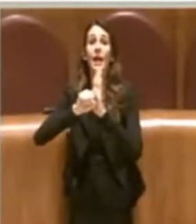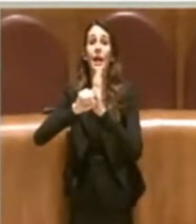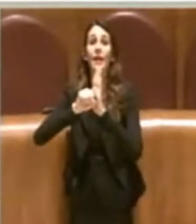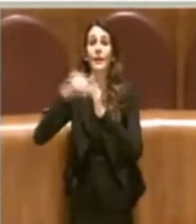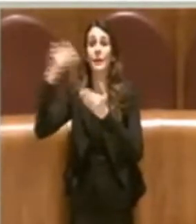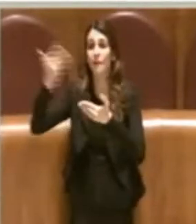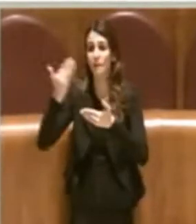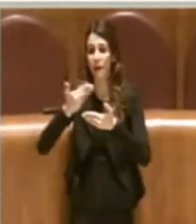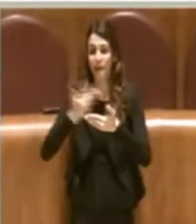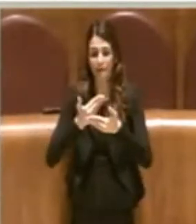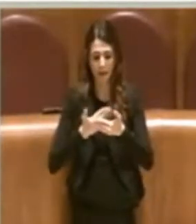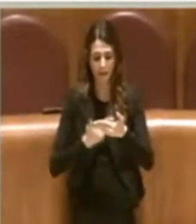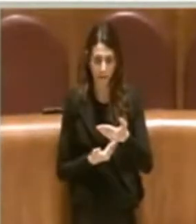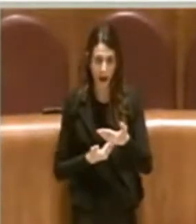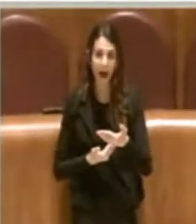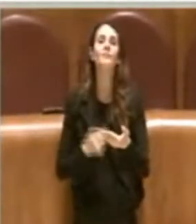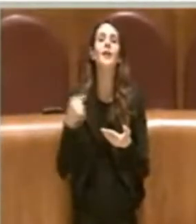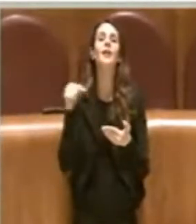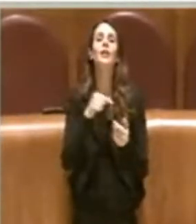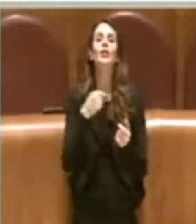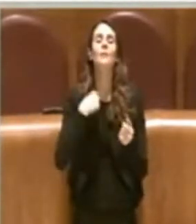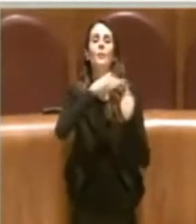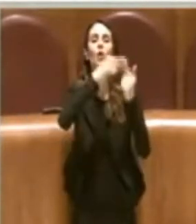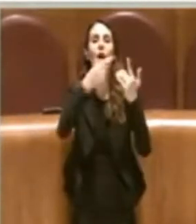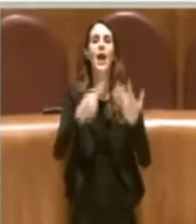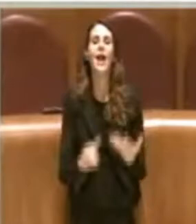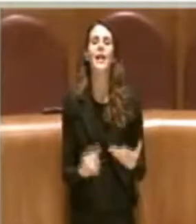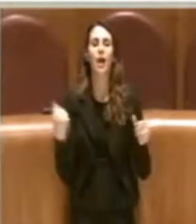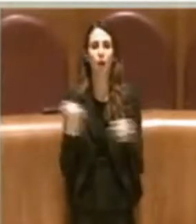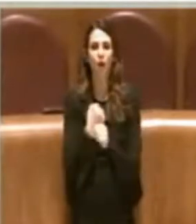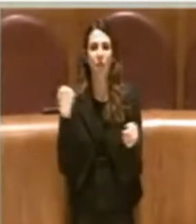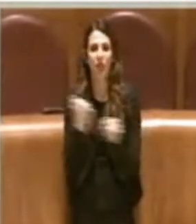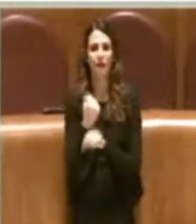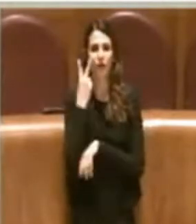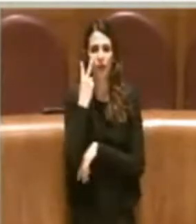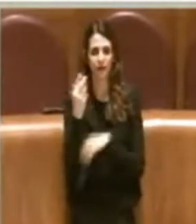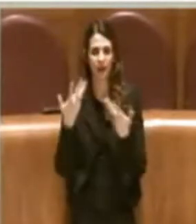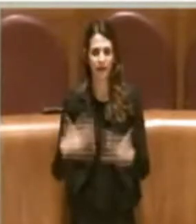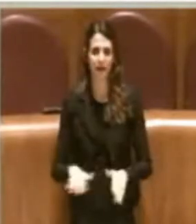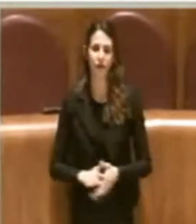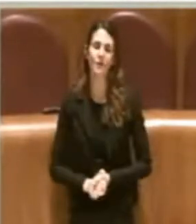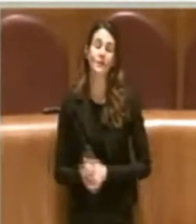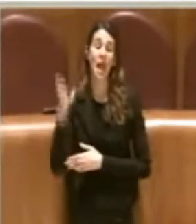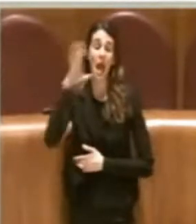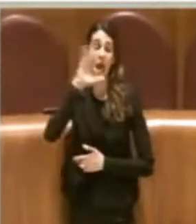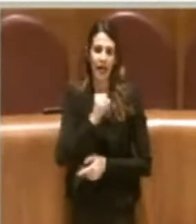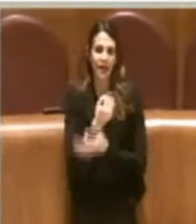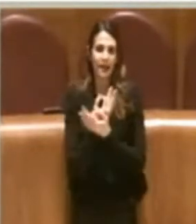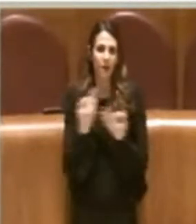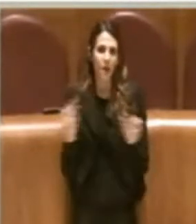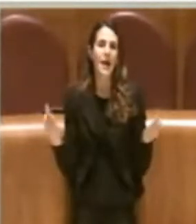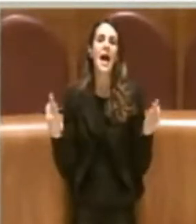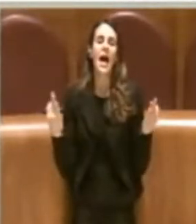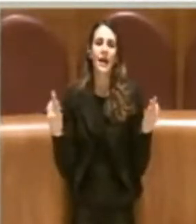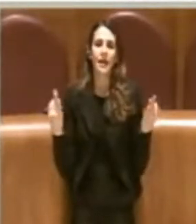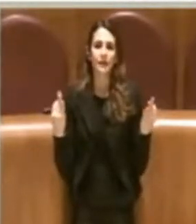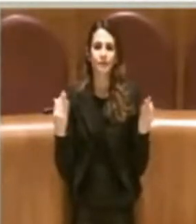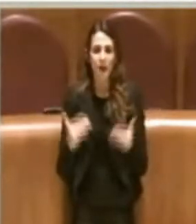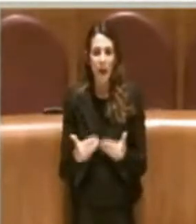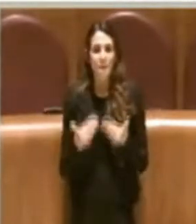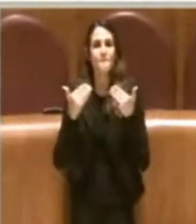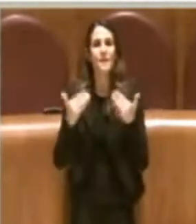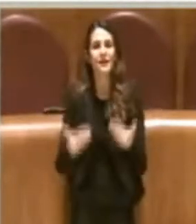stessa, con l'elenco delle opere in essa previste. Capiamo bene che per questo tipo di passaggio